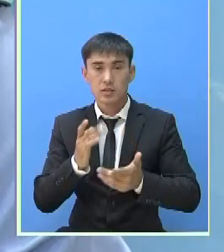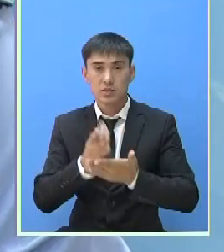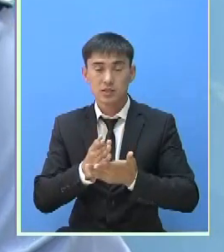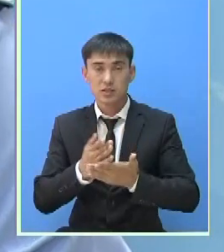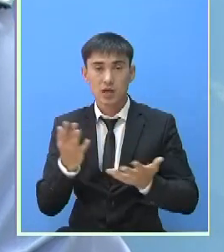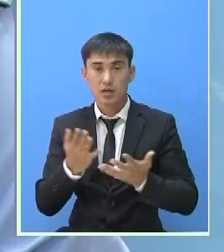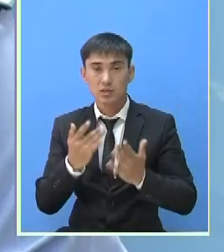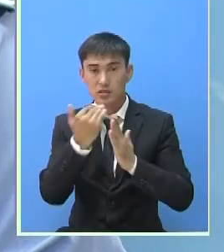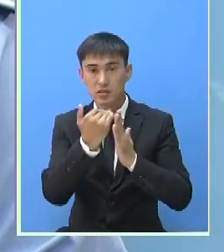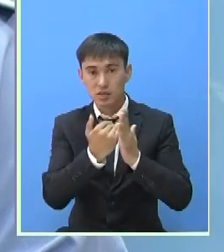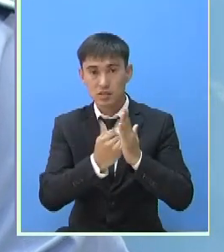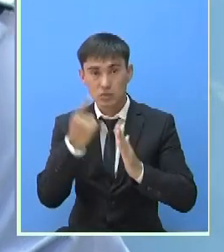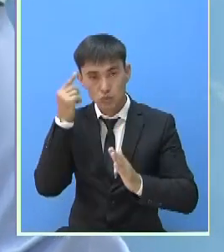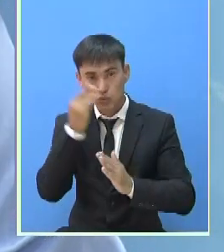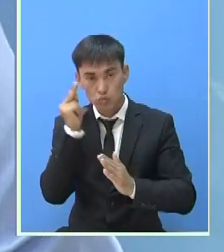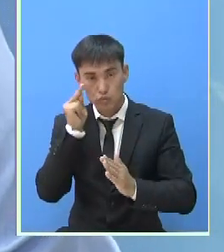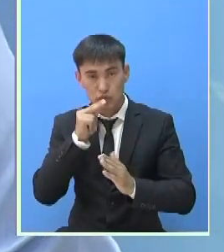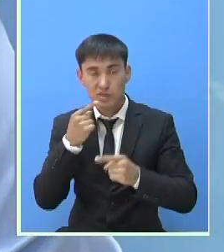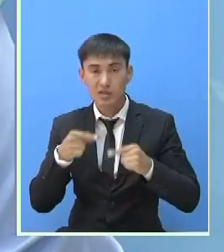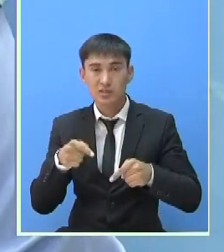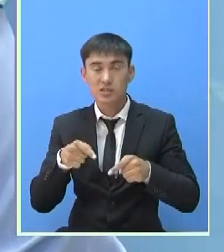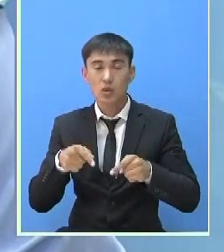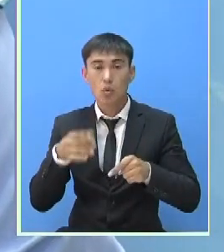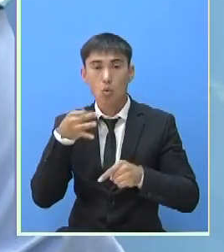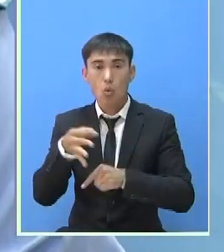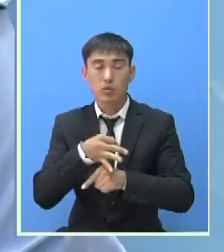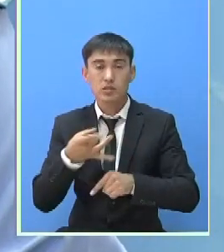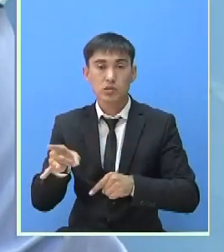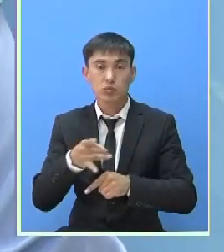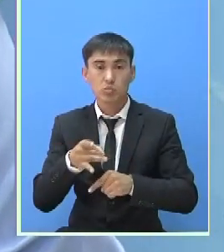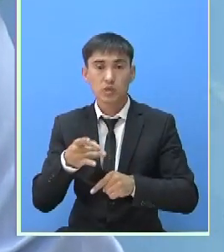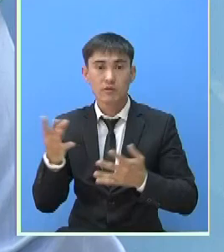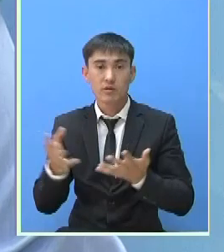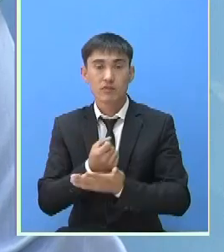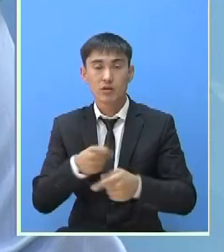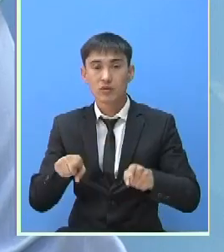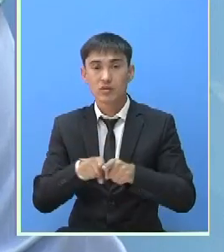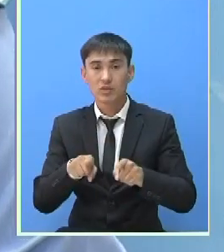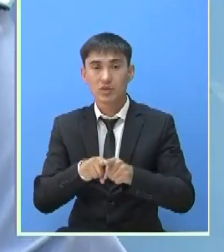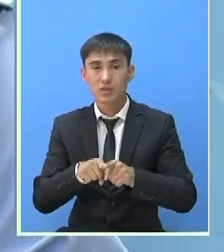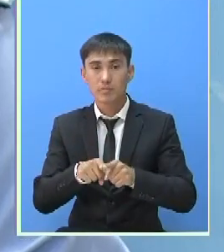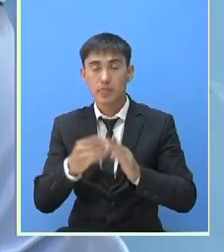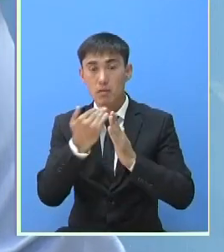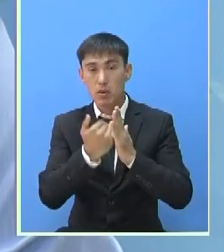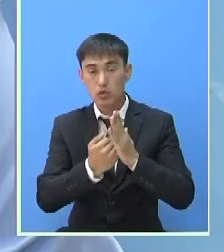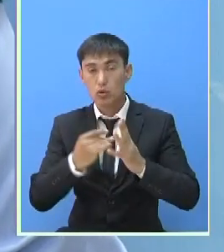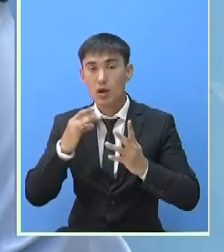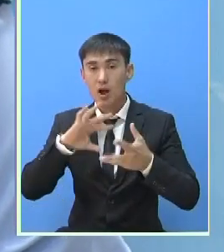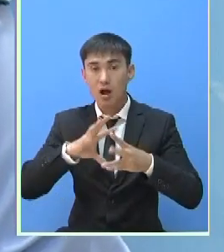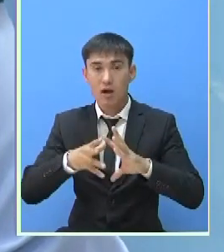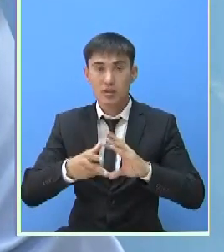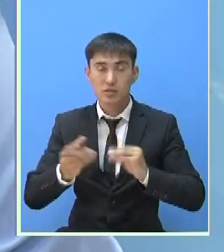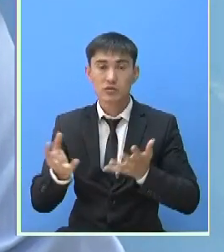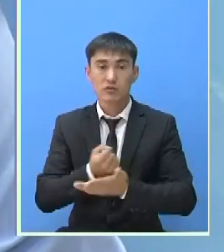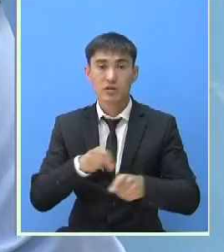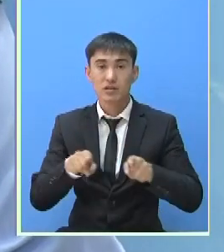кое-какие статьи, где в разных частях области республики у нас выявляют уже такие путем мониторинга и анализов. Выявляют